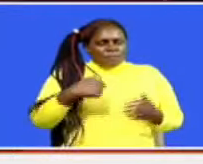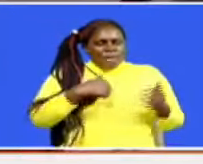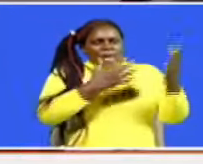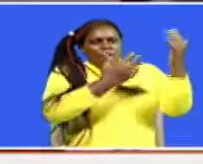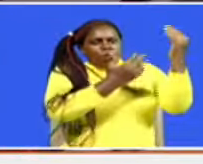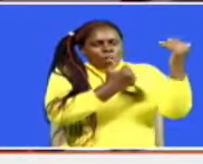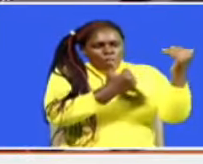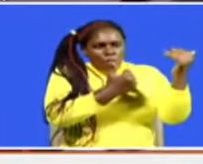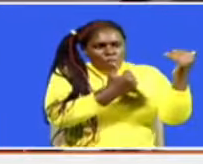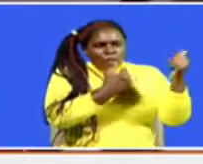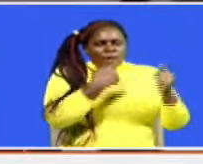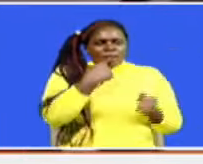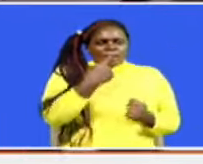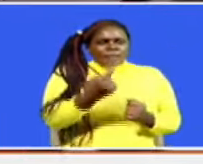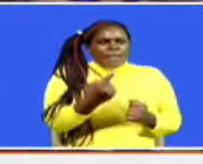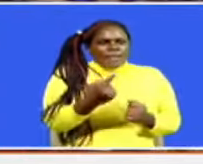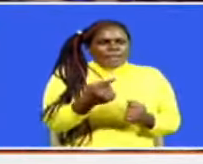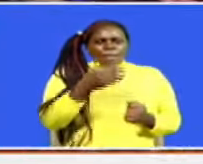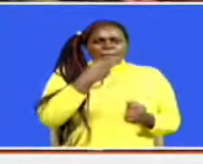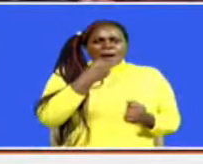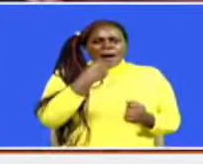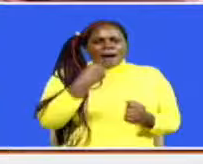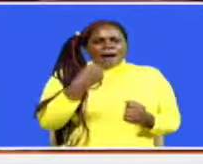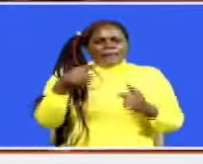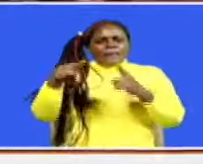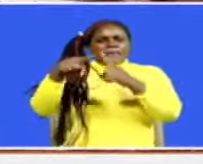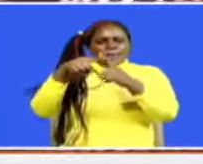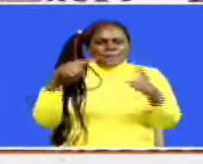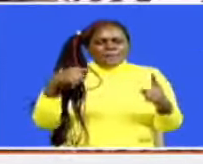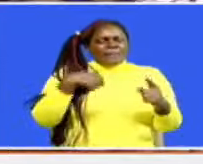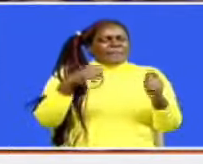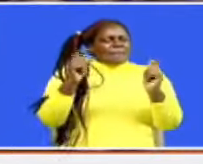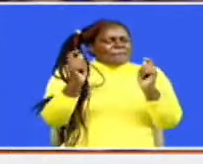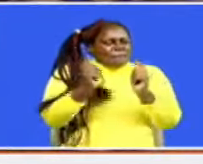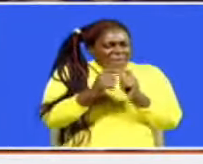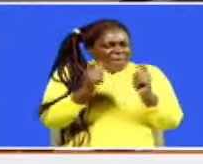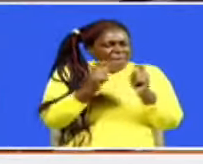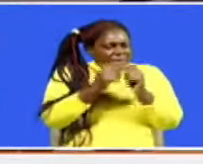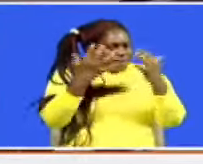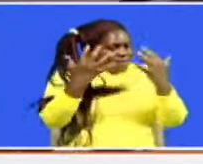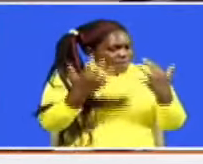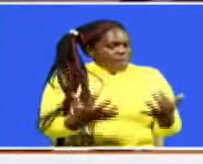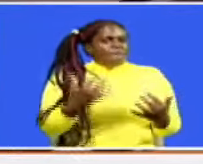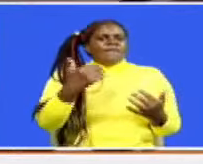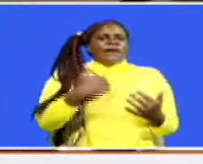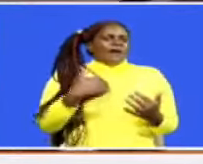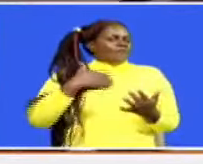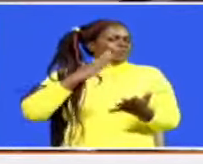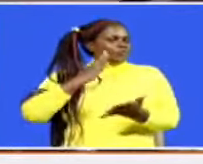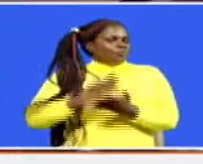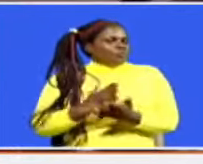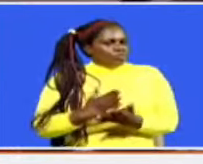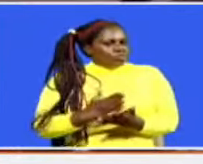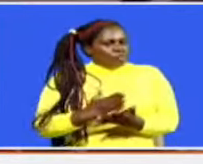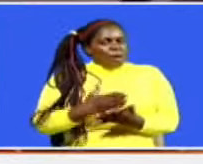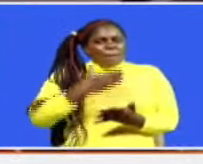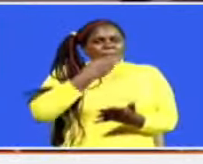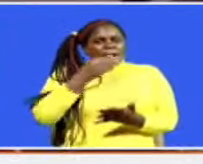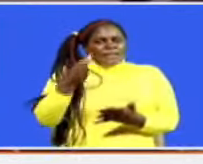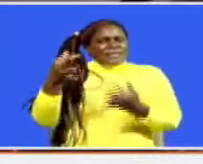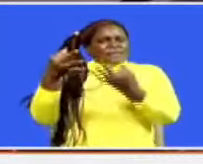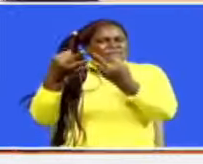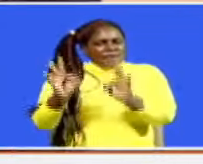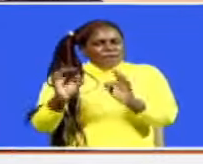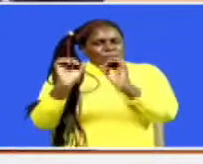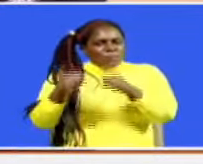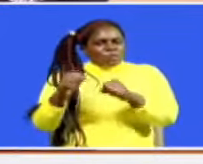yangu ingesema Mustafa awawe. Nina uchungu sana. Mustafa